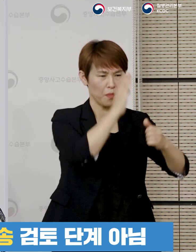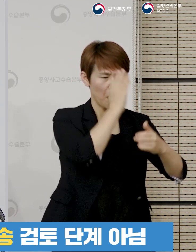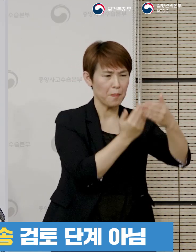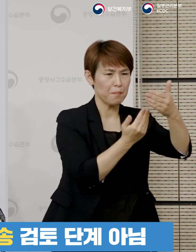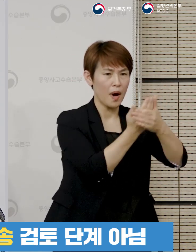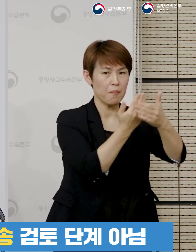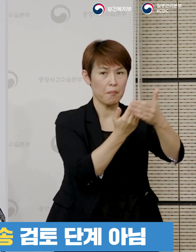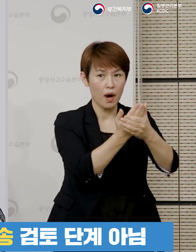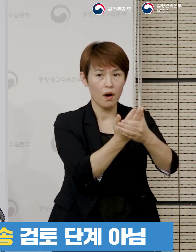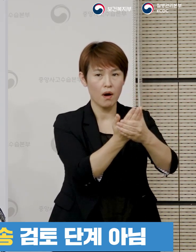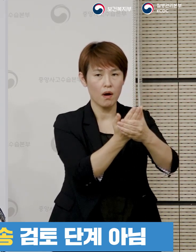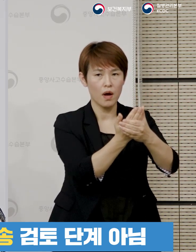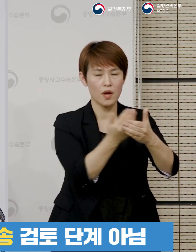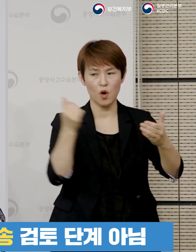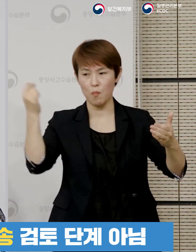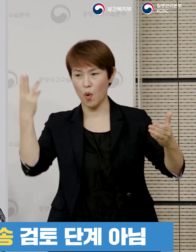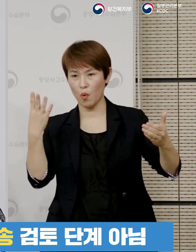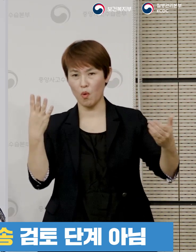이런 발생에 대해서